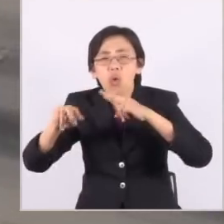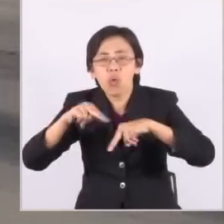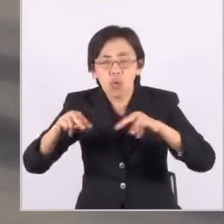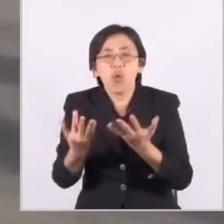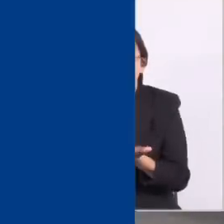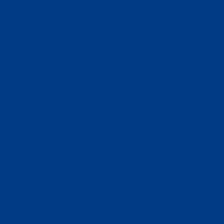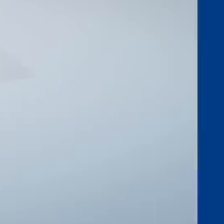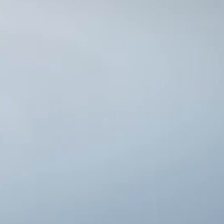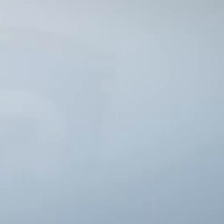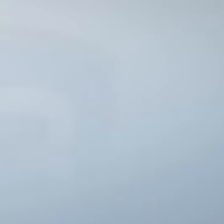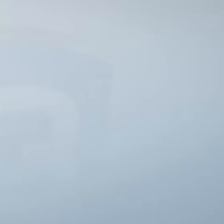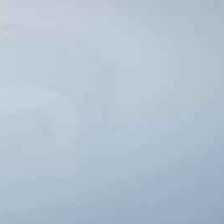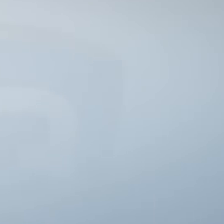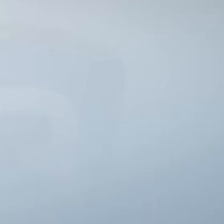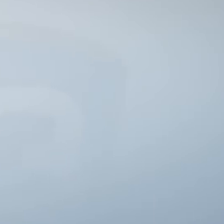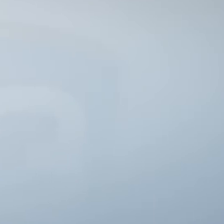ต่อไปนะครับ